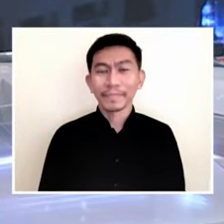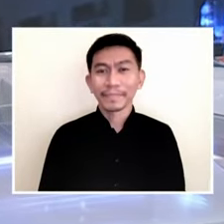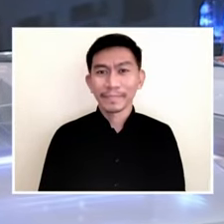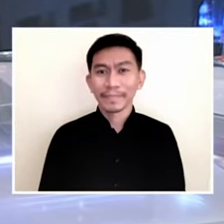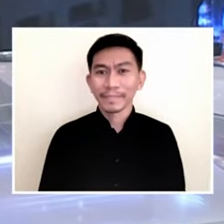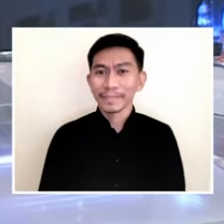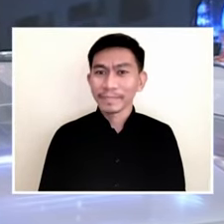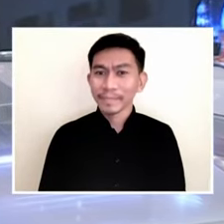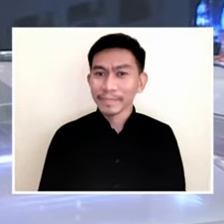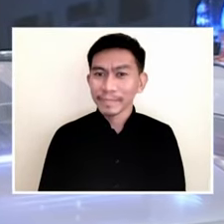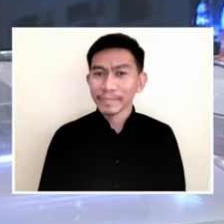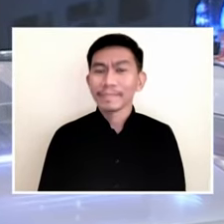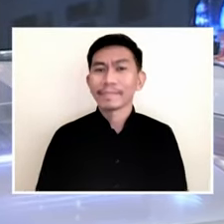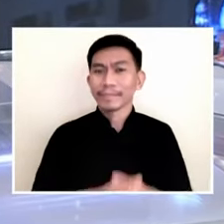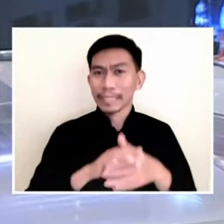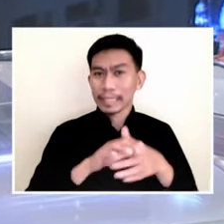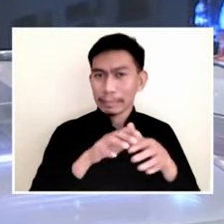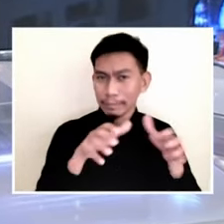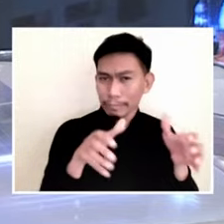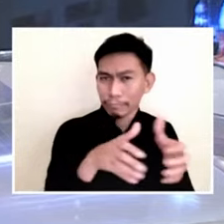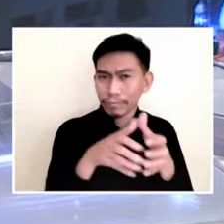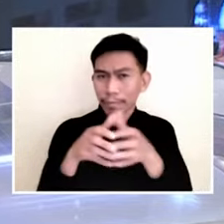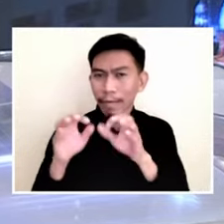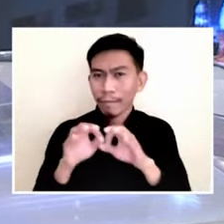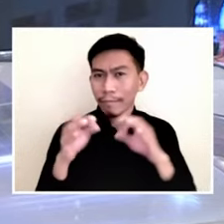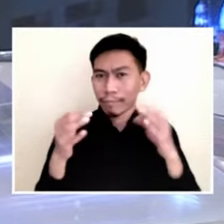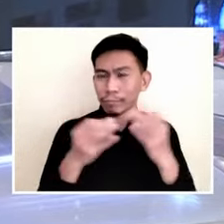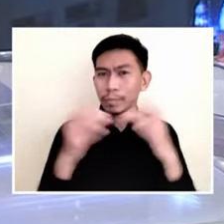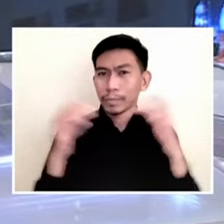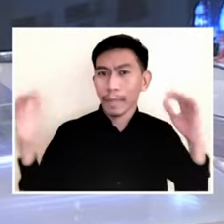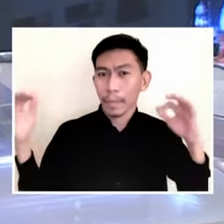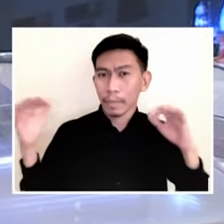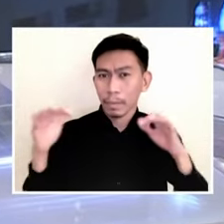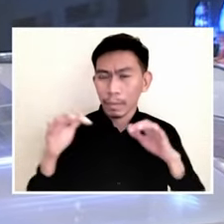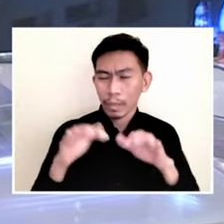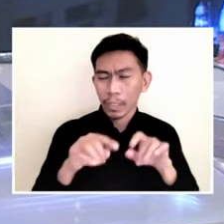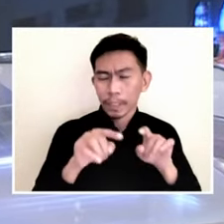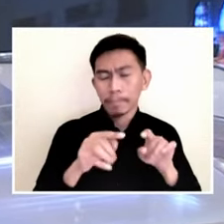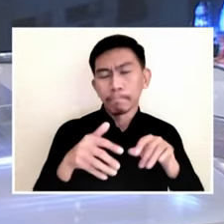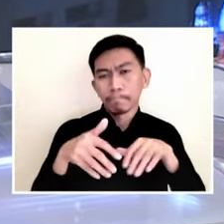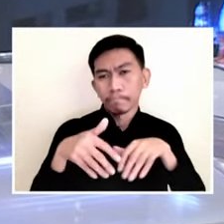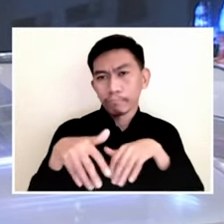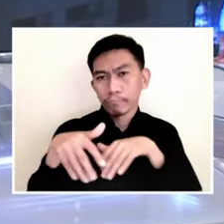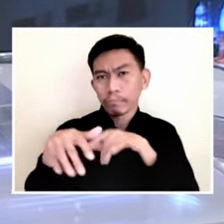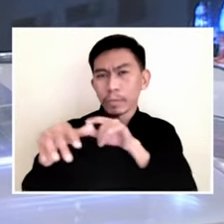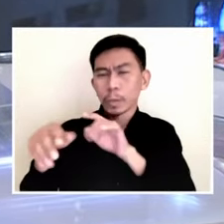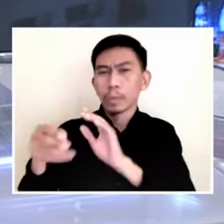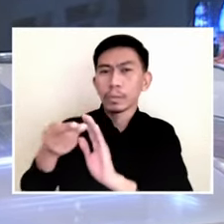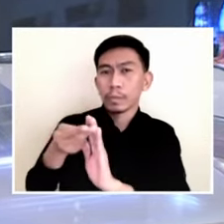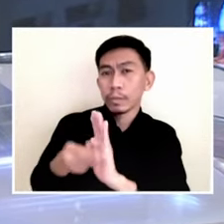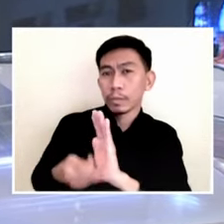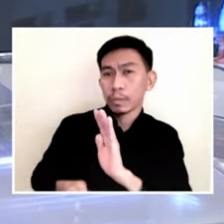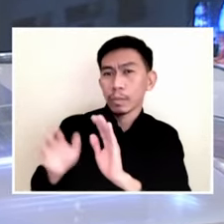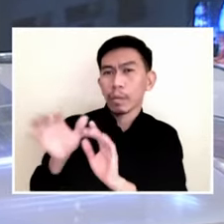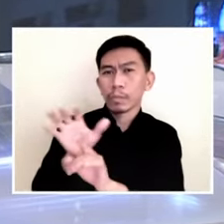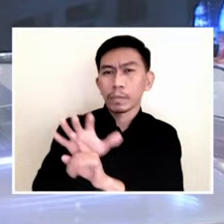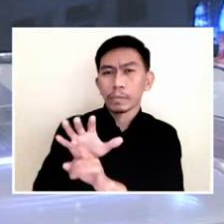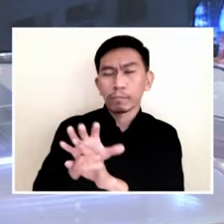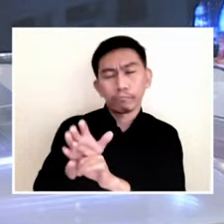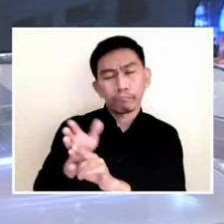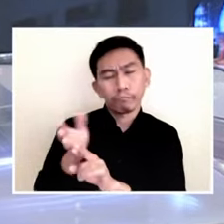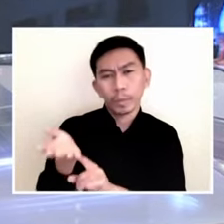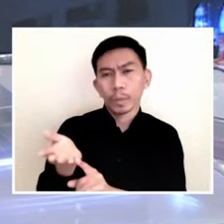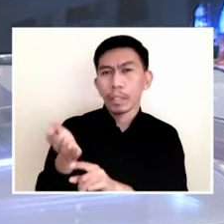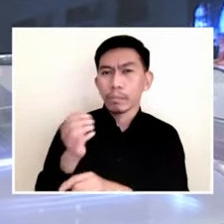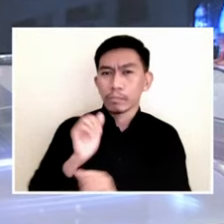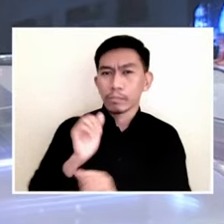Nagsama-sama ang pamilya at mga kaibigan sa showbiz sa paghatid sa huling hantungan sa premyadong aktres na si Miss Jacqueline Jose. May